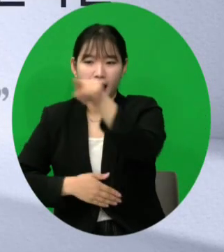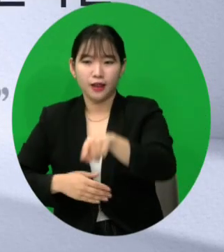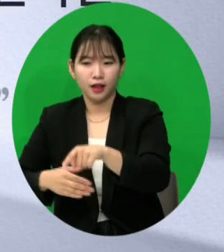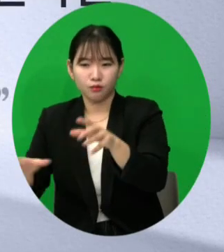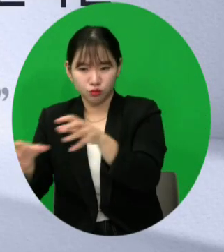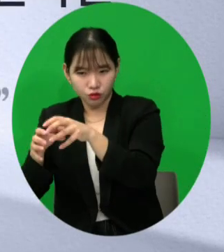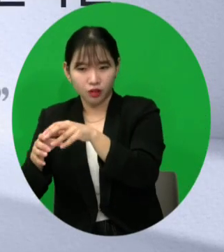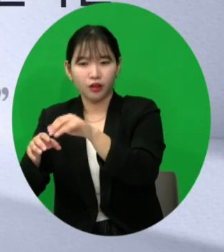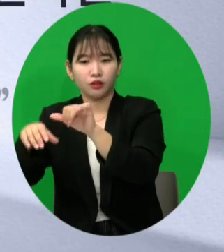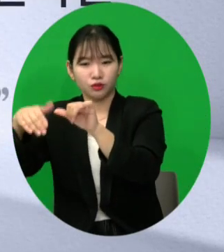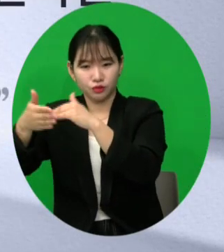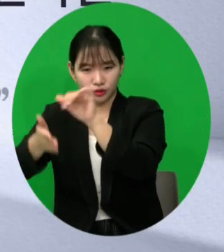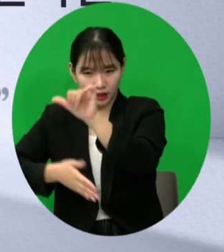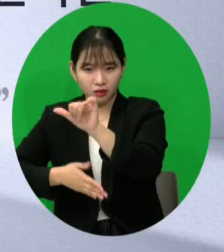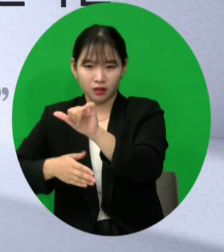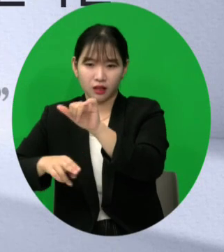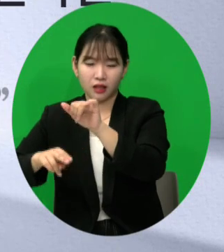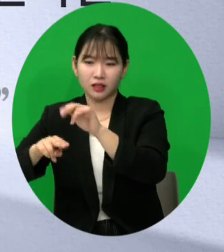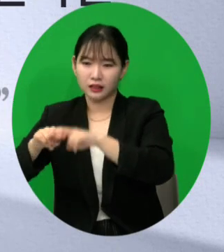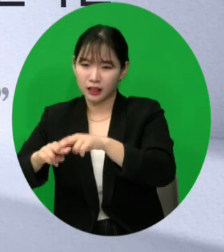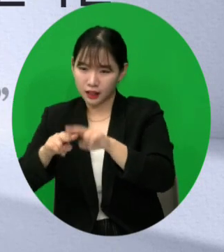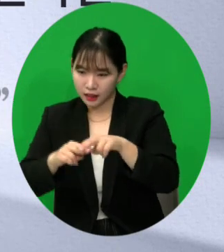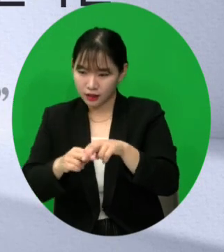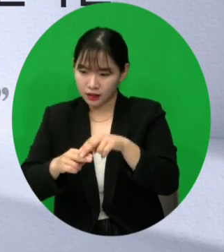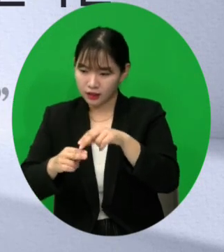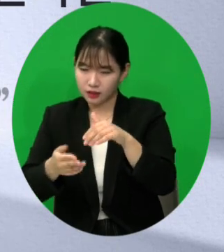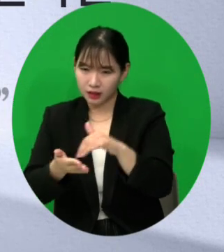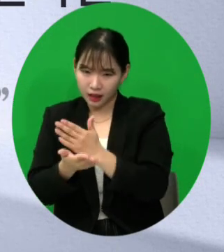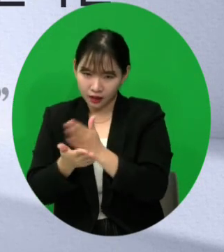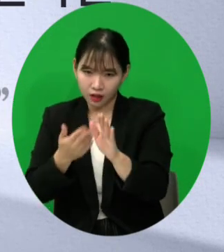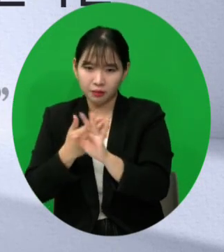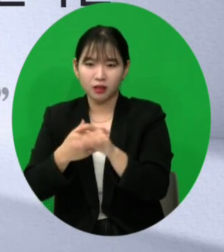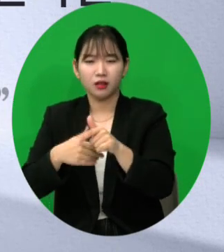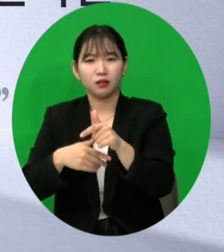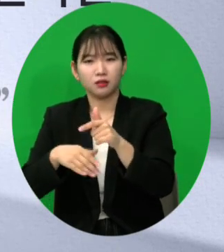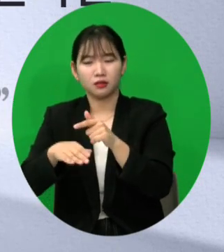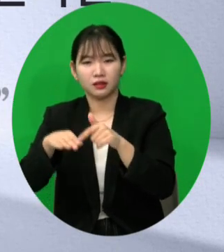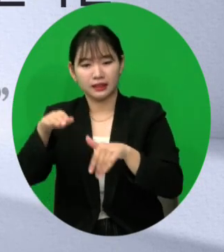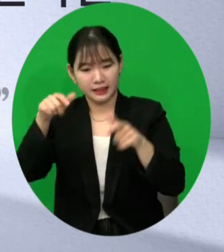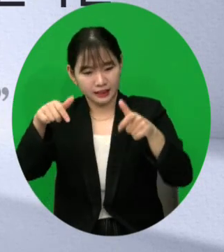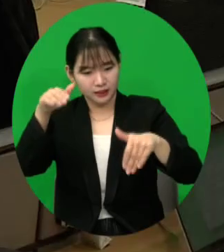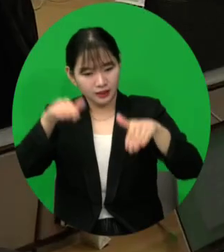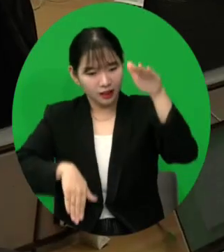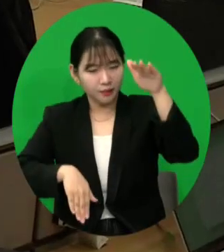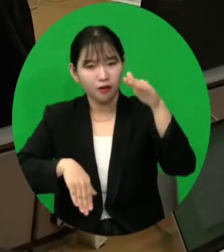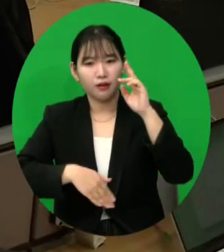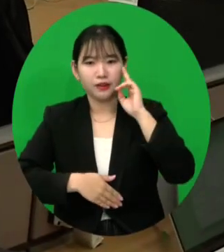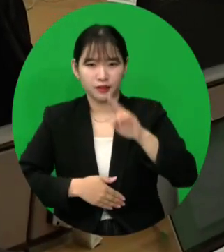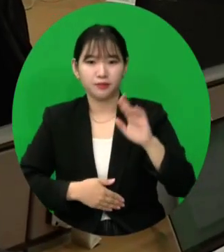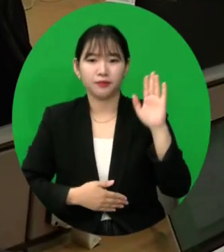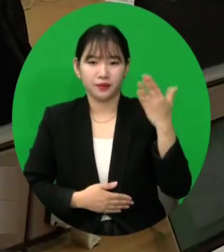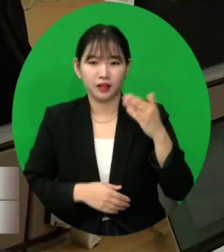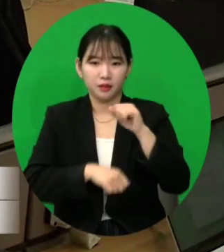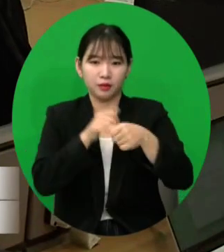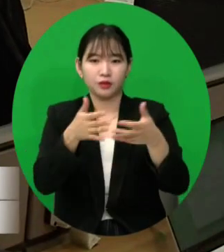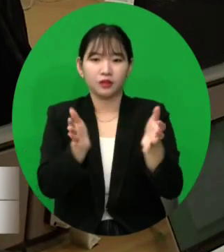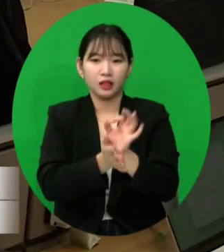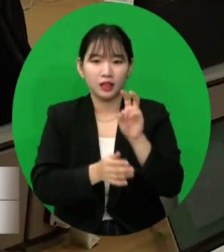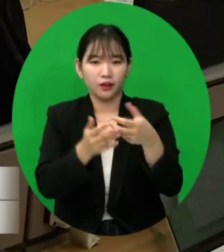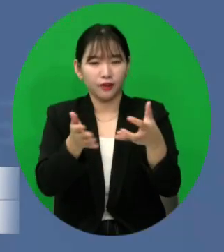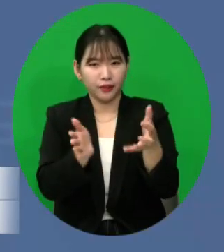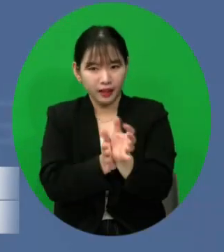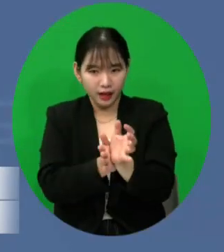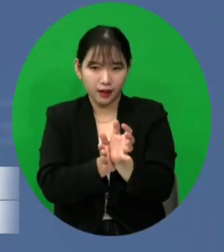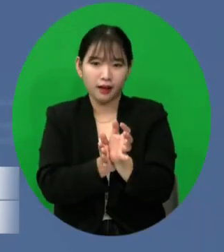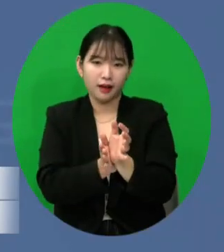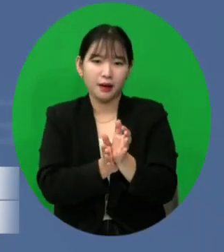5개로 전남도의 의석수를 배분한다면 이 또한 지역 불균형을 강화시키는 일이기 때문에. 더불어민주당이 여당의